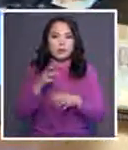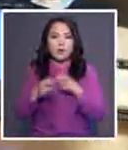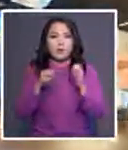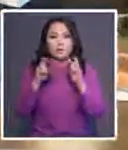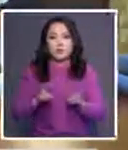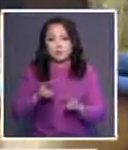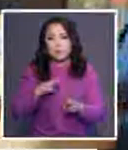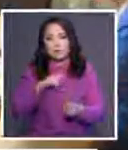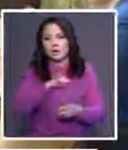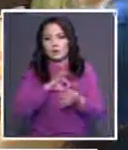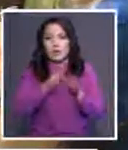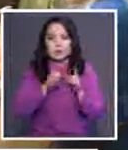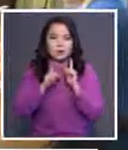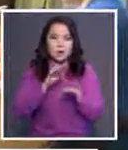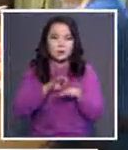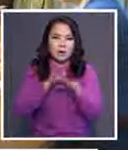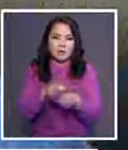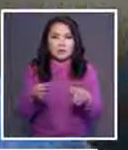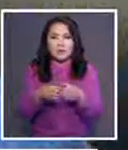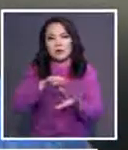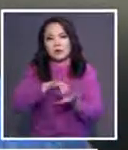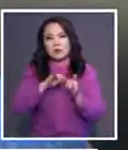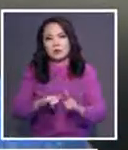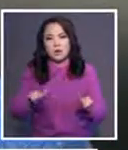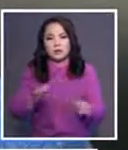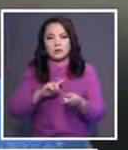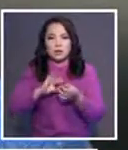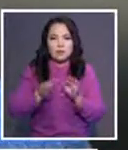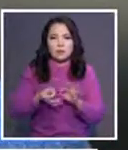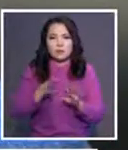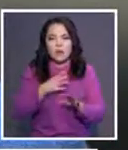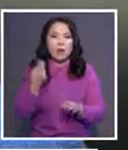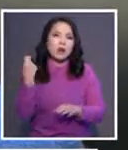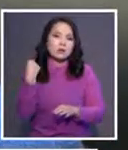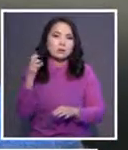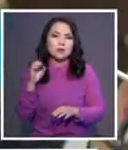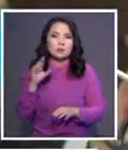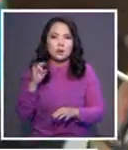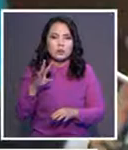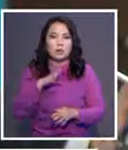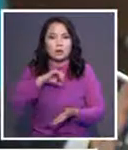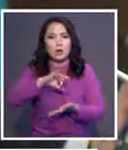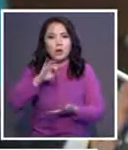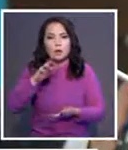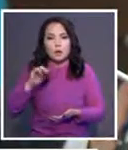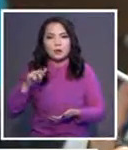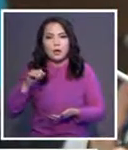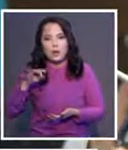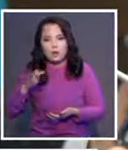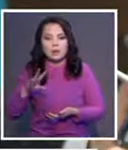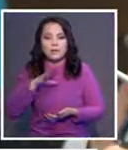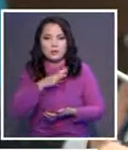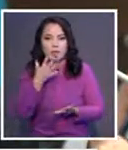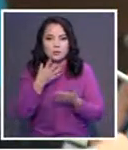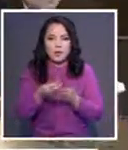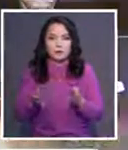тергеу судьяларының өкілеттіктерін кеңейту туралы мәселелер де айтылды. Отырыста ағылшын, саксон, роман, герман және аралас құрлықтық